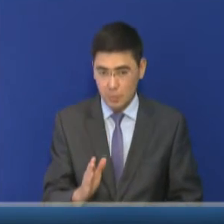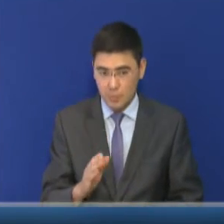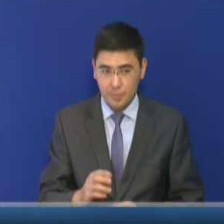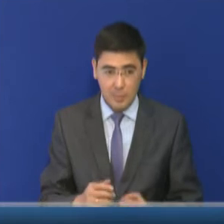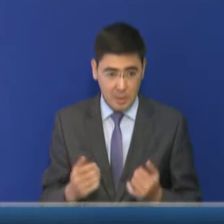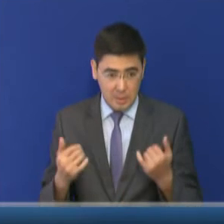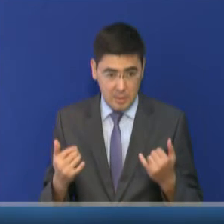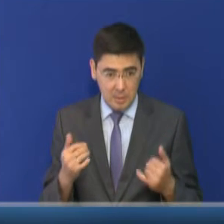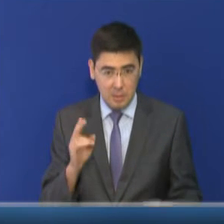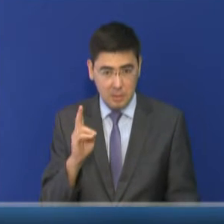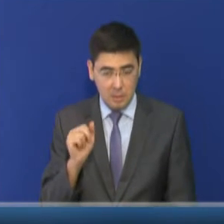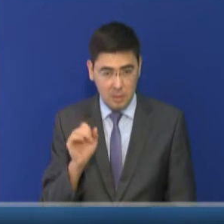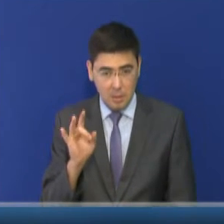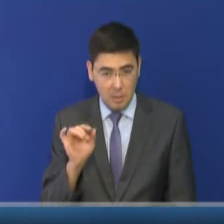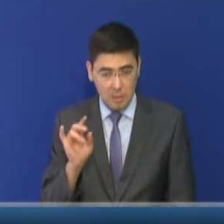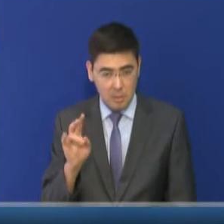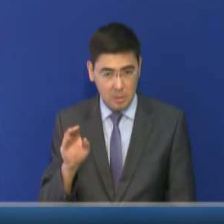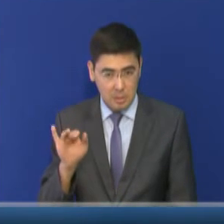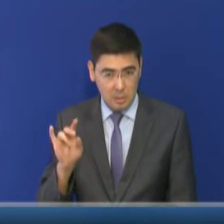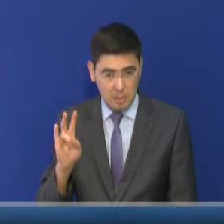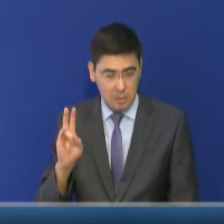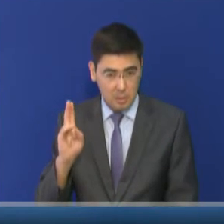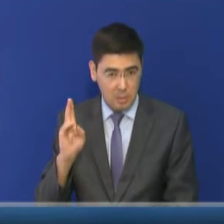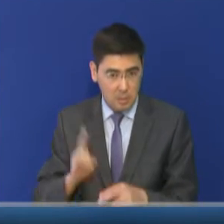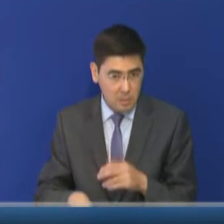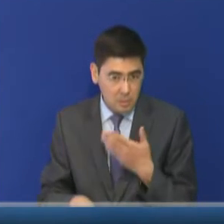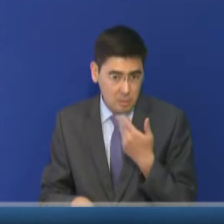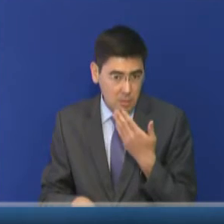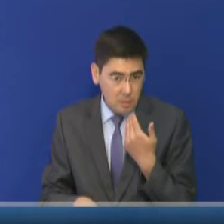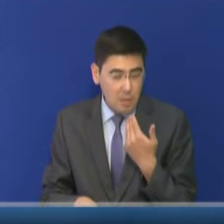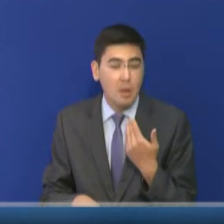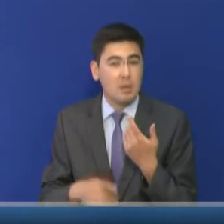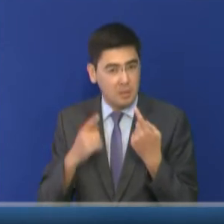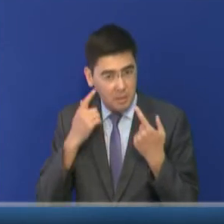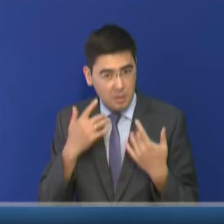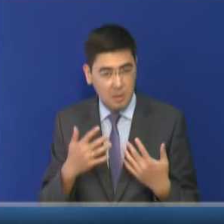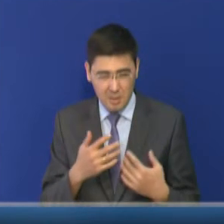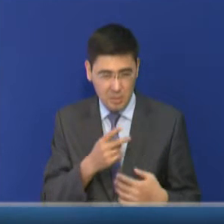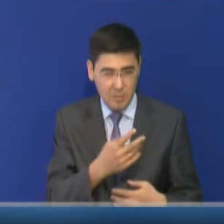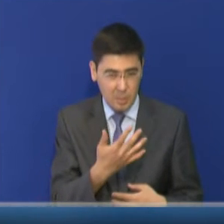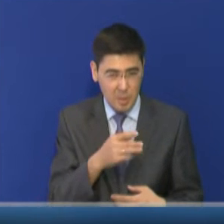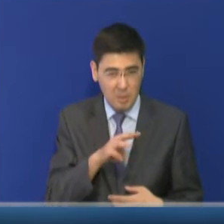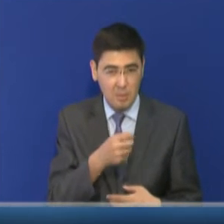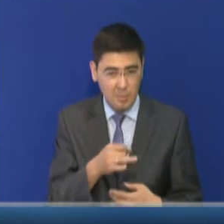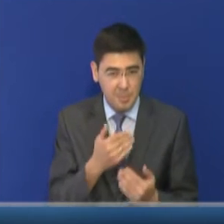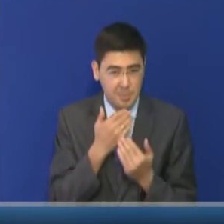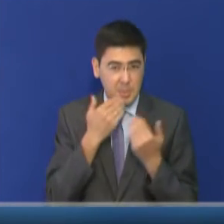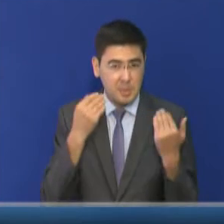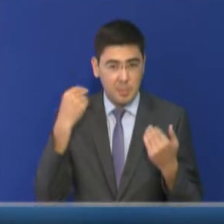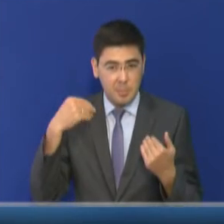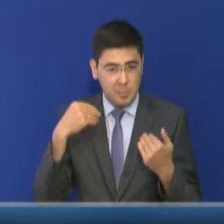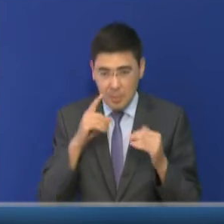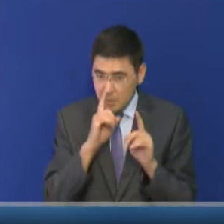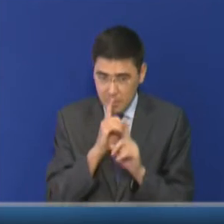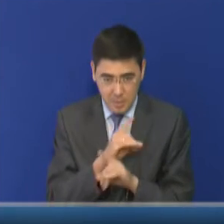отменены карантинные мероприятия, то как такового праздника последнего звонка, как всегда, 25 мая не будет. Но